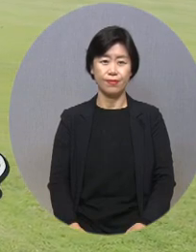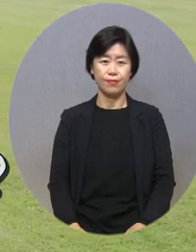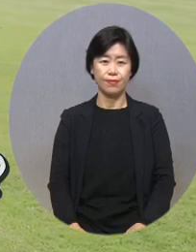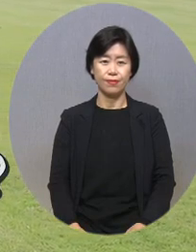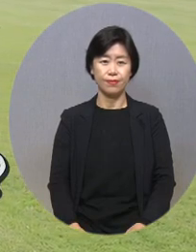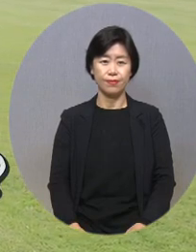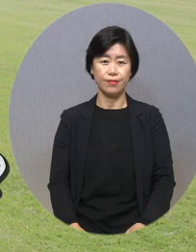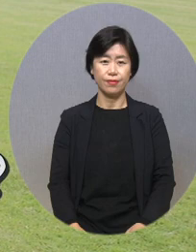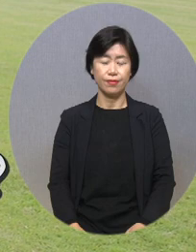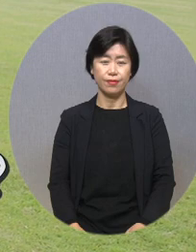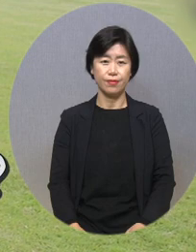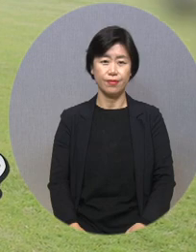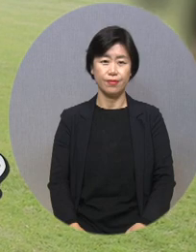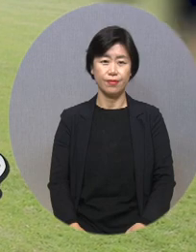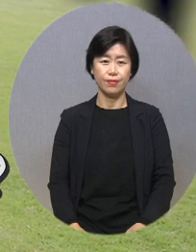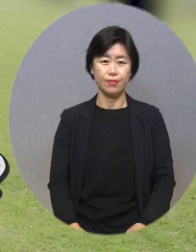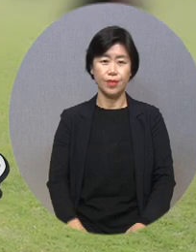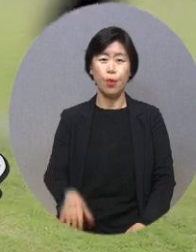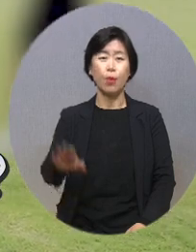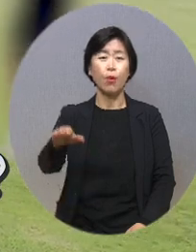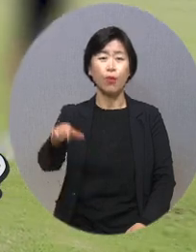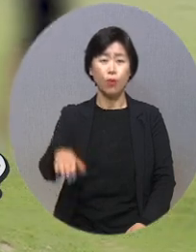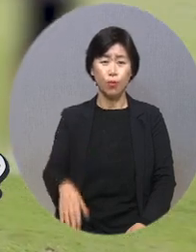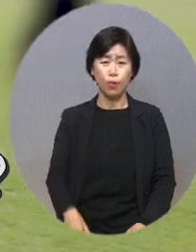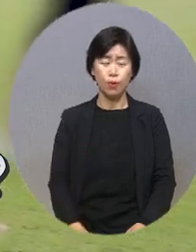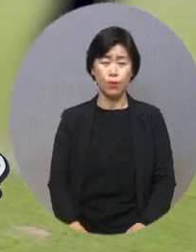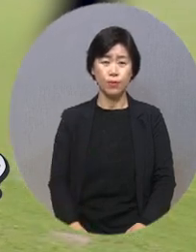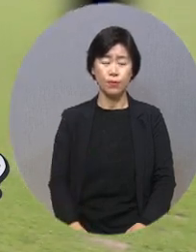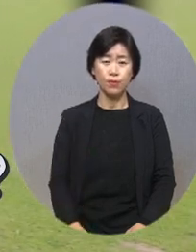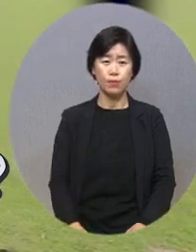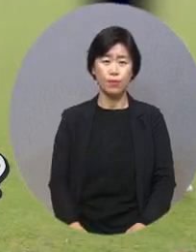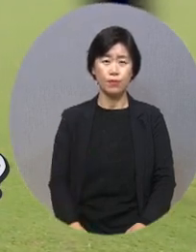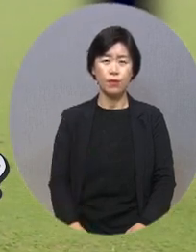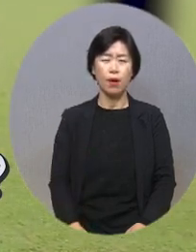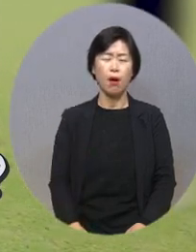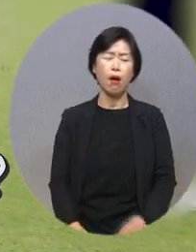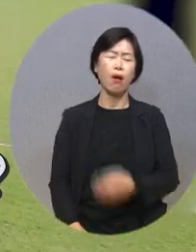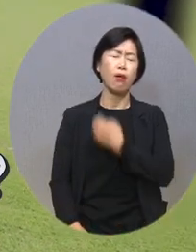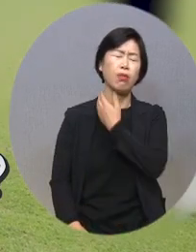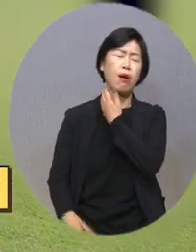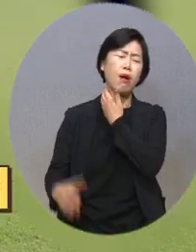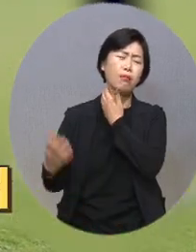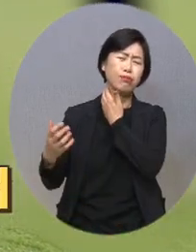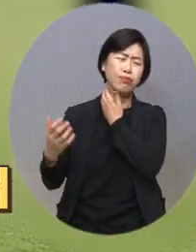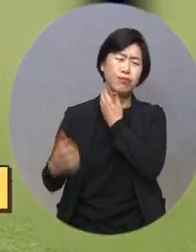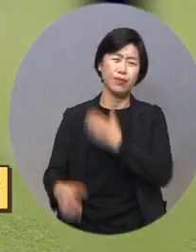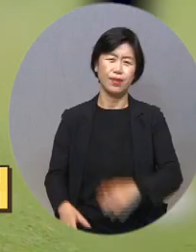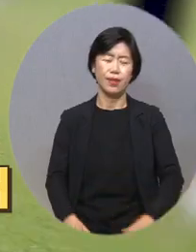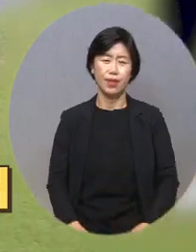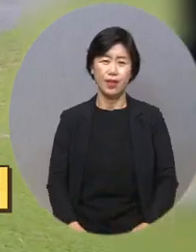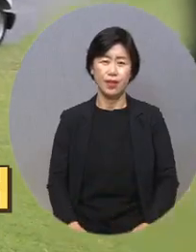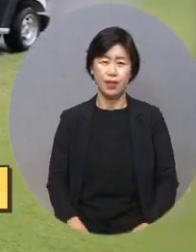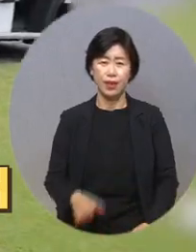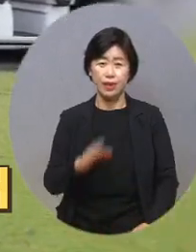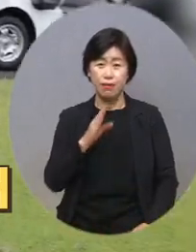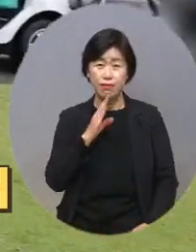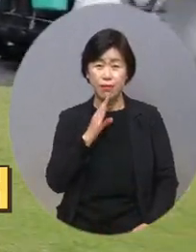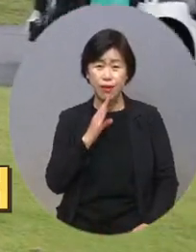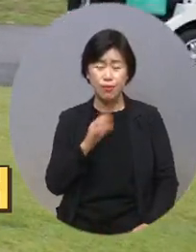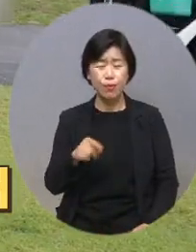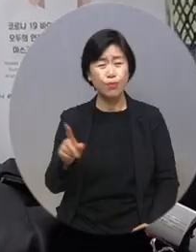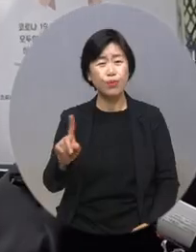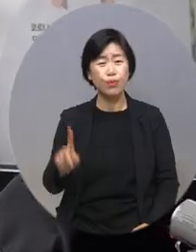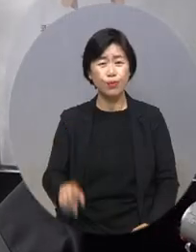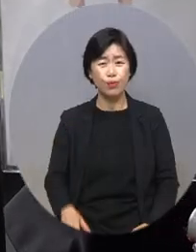오빠! 아, 나 담았어. 지금 여기 다, 시청자 조회수 떨어지는 방향.